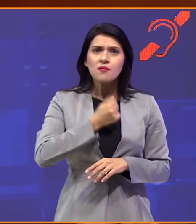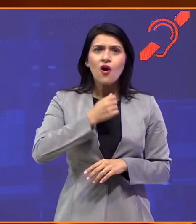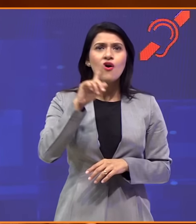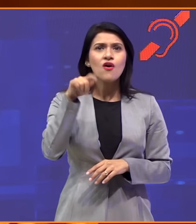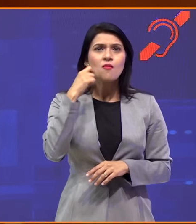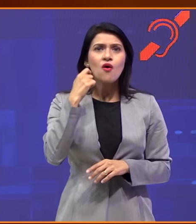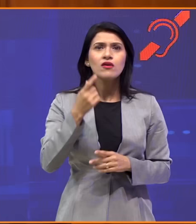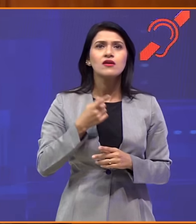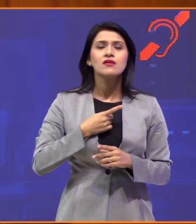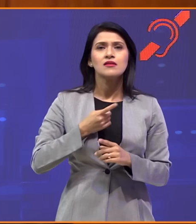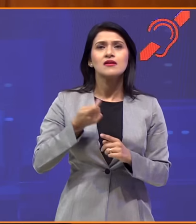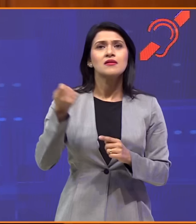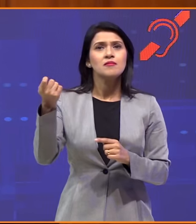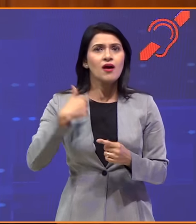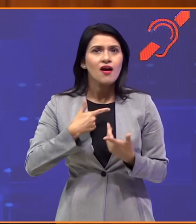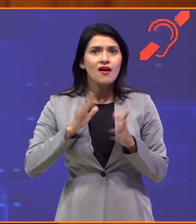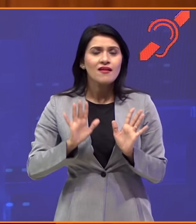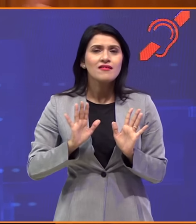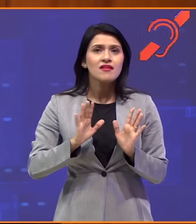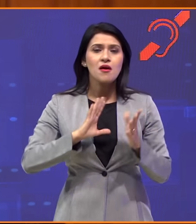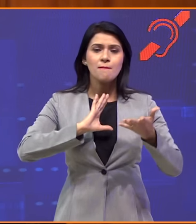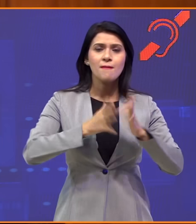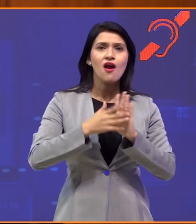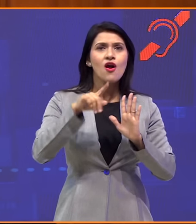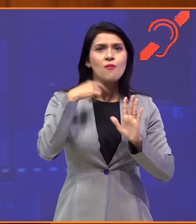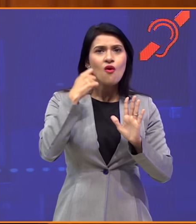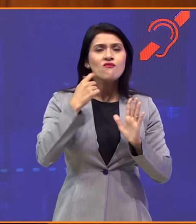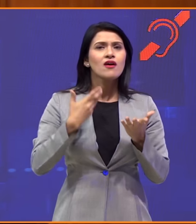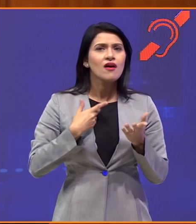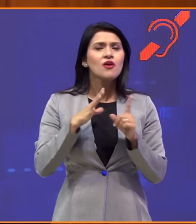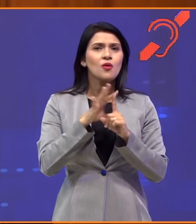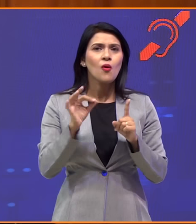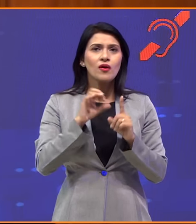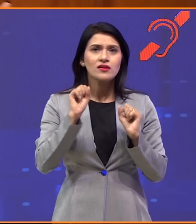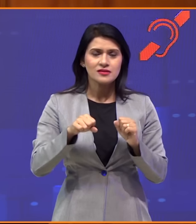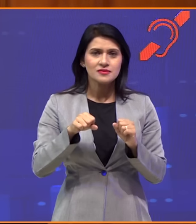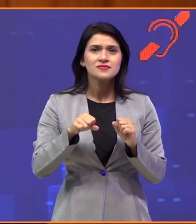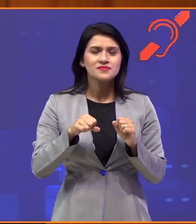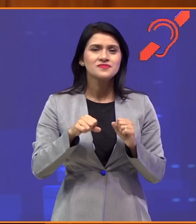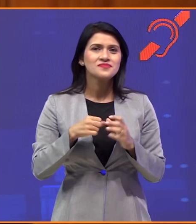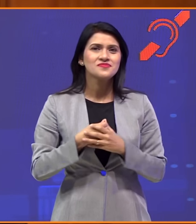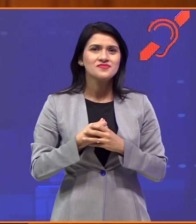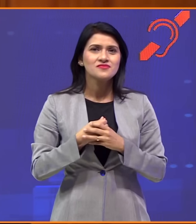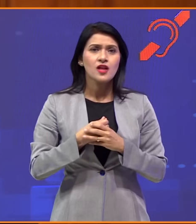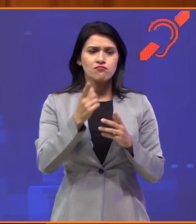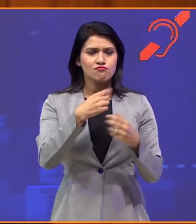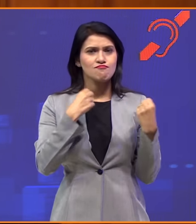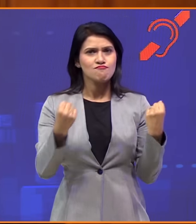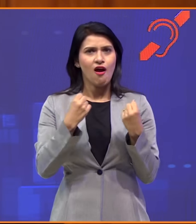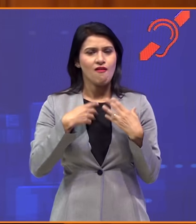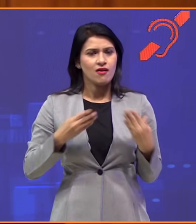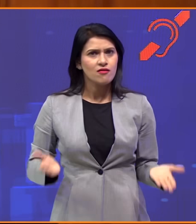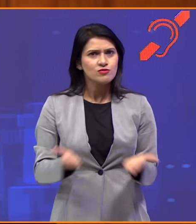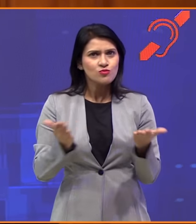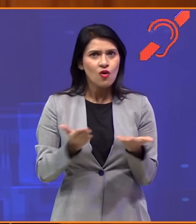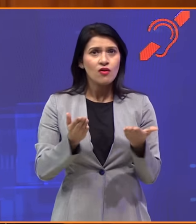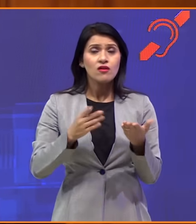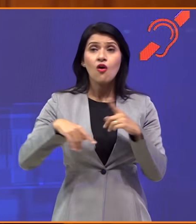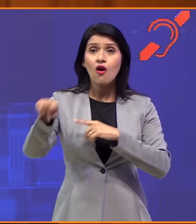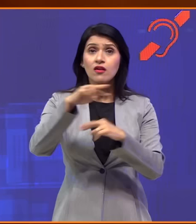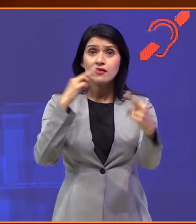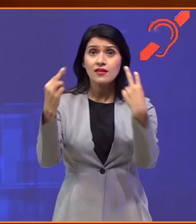बाजार ने पैसे दिए तो मैं बड़ी फिल्म भी इसलिए भी करता हूं ताकि मुझे वहां से स्ट्रेंथ मिले बाजार में आपका भाव